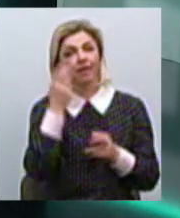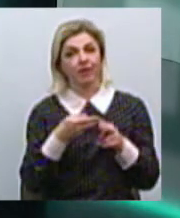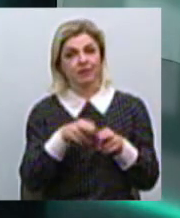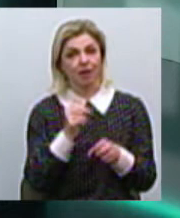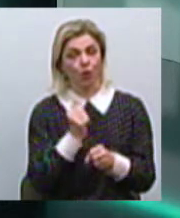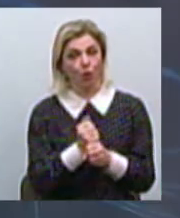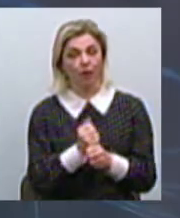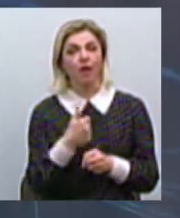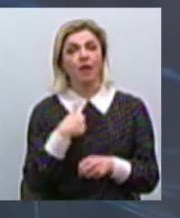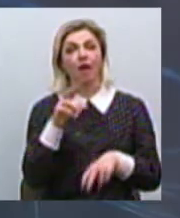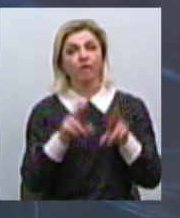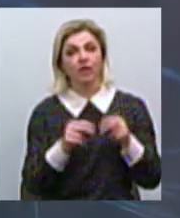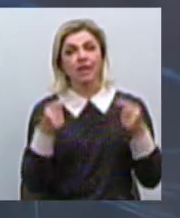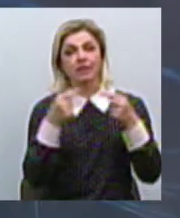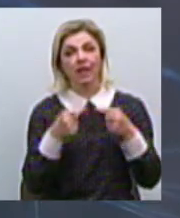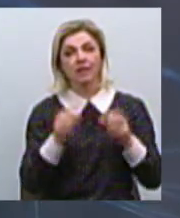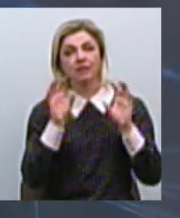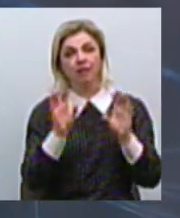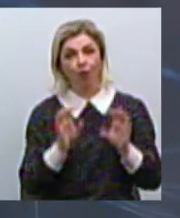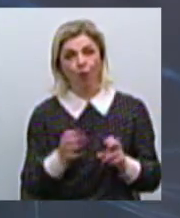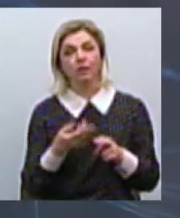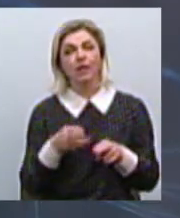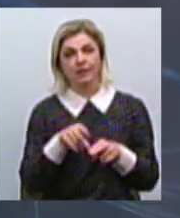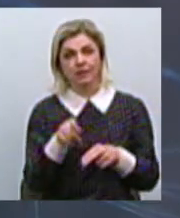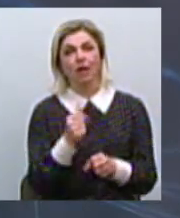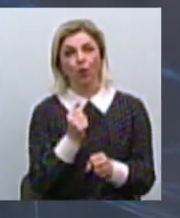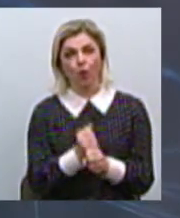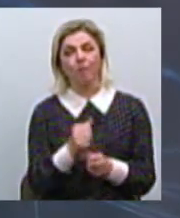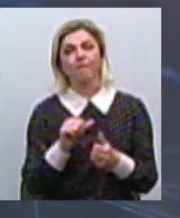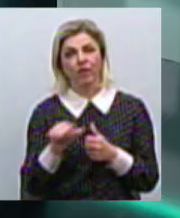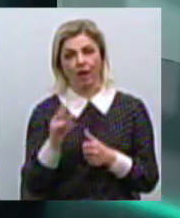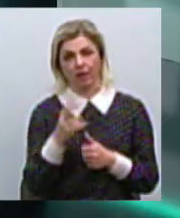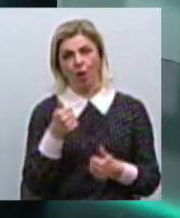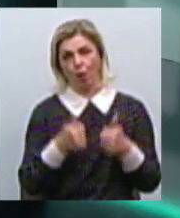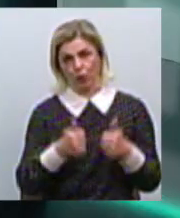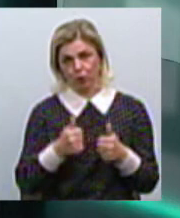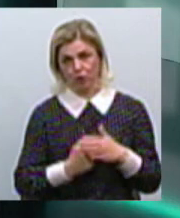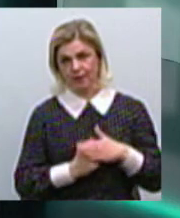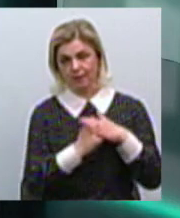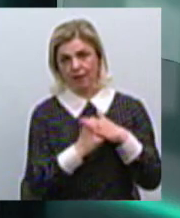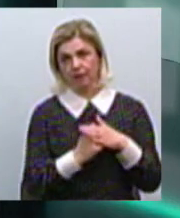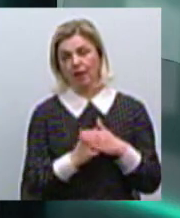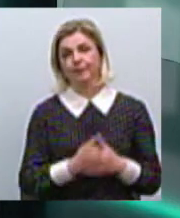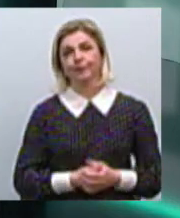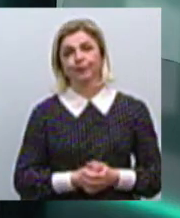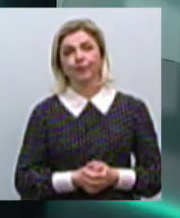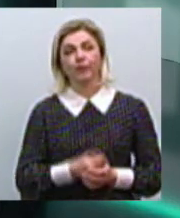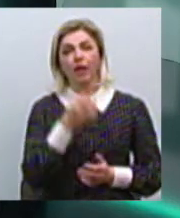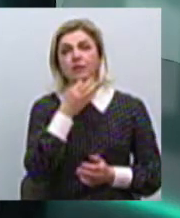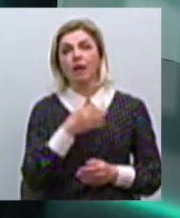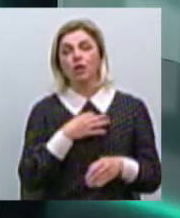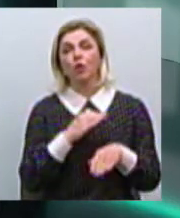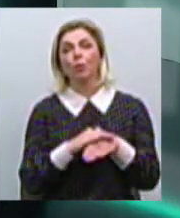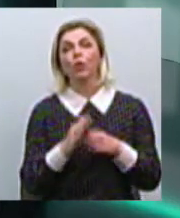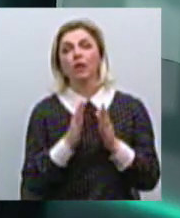що згідно з законодавством це робиться виключно на конкурсних засадах. Це не може бути інакше. А скажіть, будь ласка, система